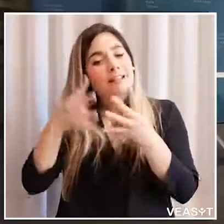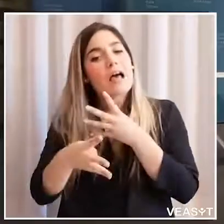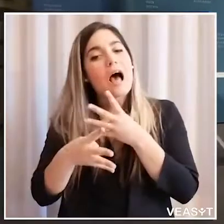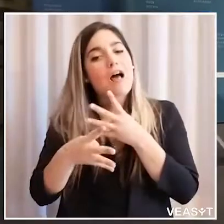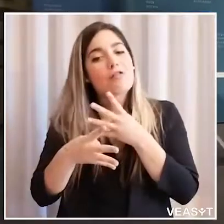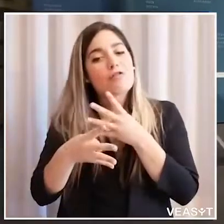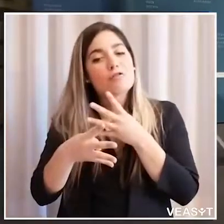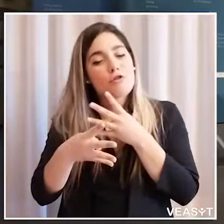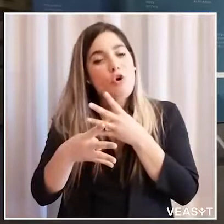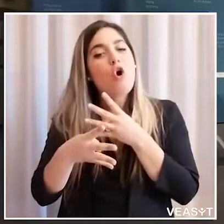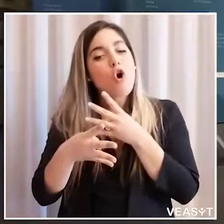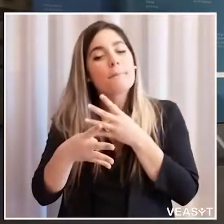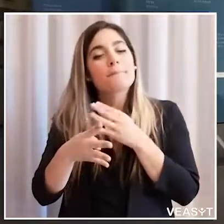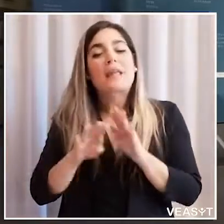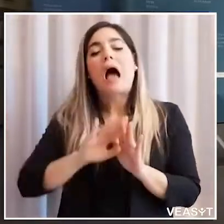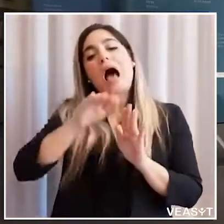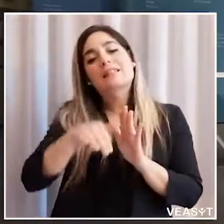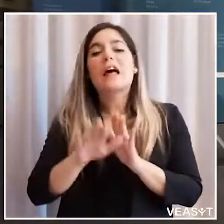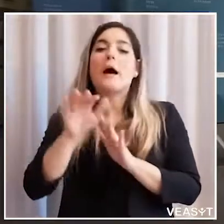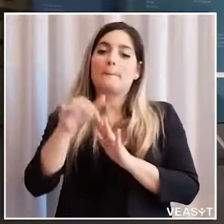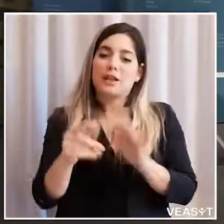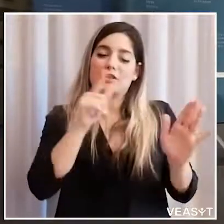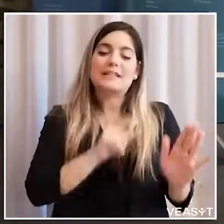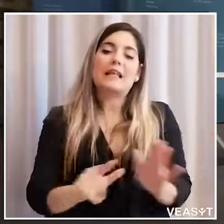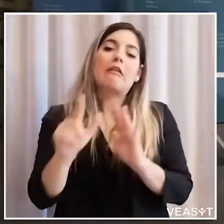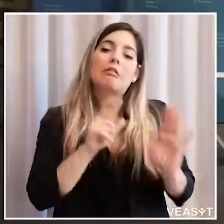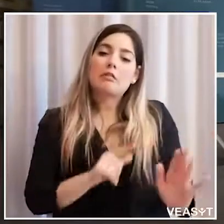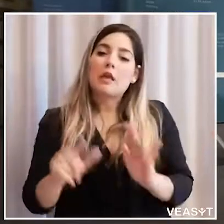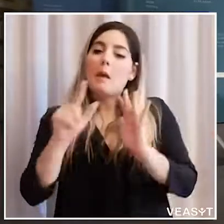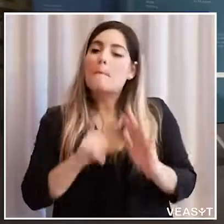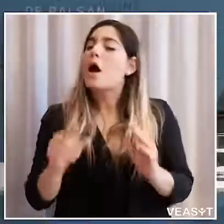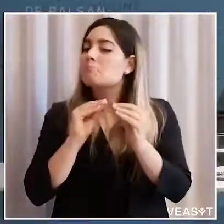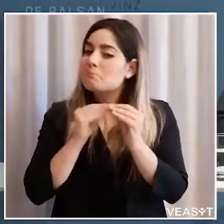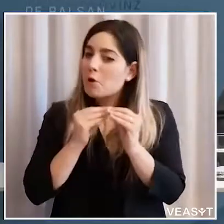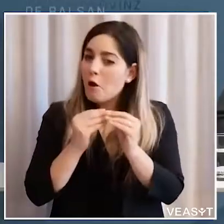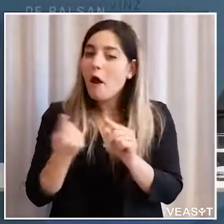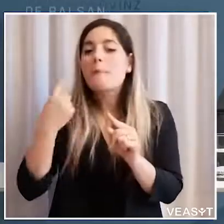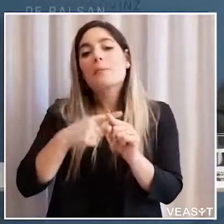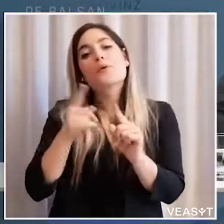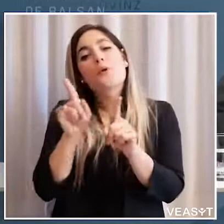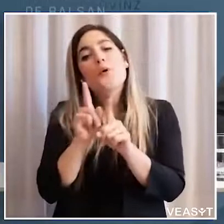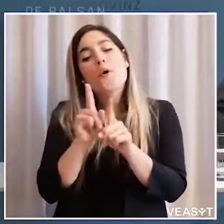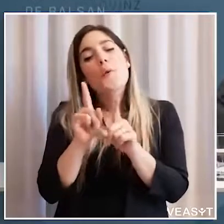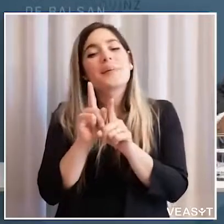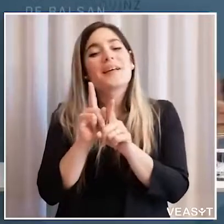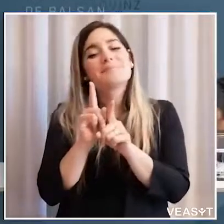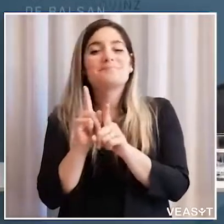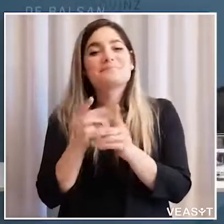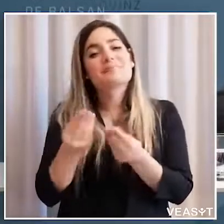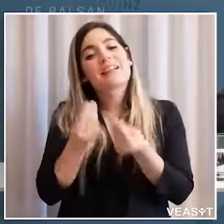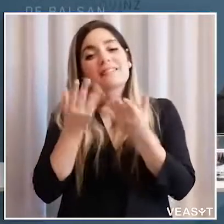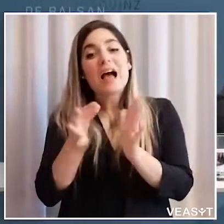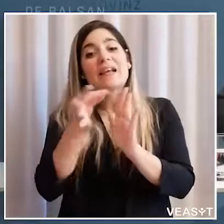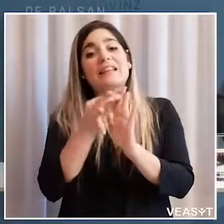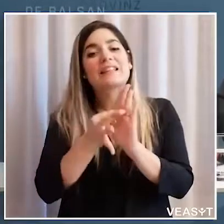po più in modo più dettagliato l'andamento in queste in queste settimane che ci sono state e ci farà anche un po